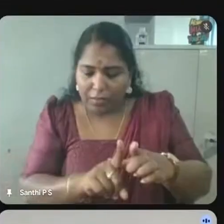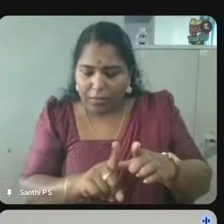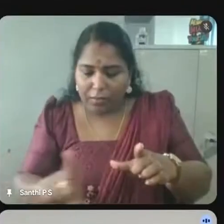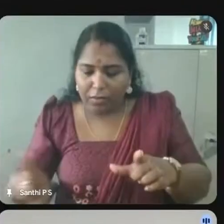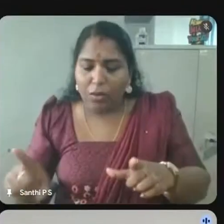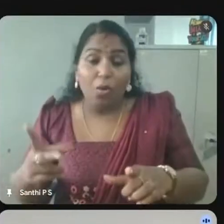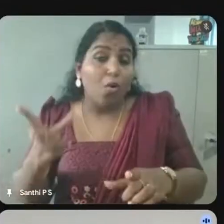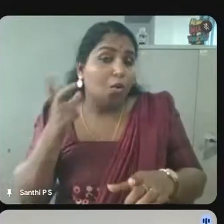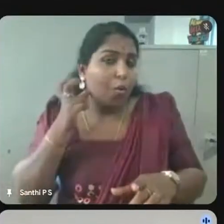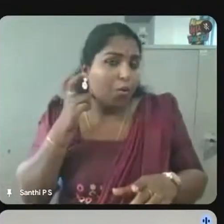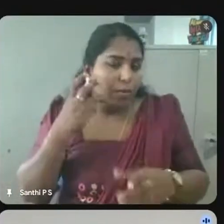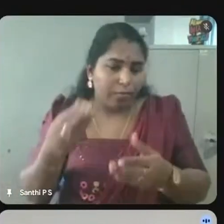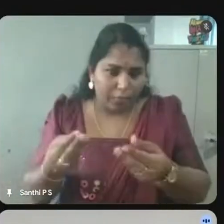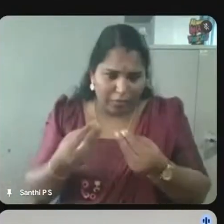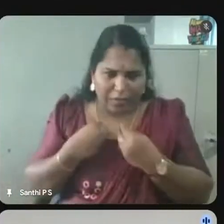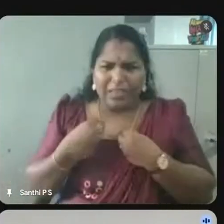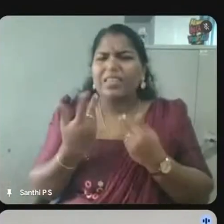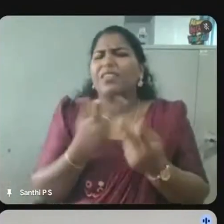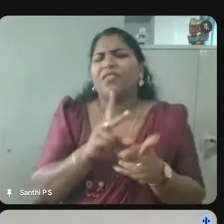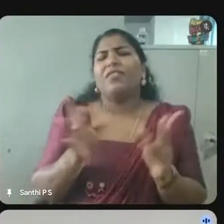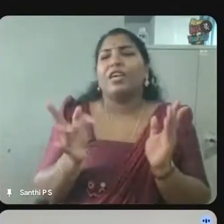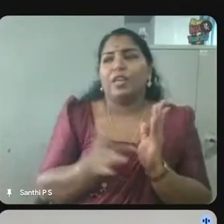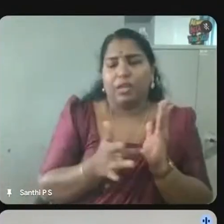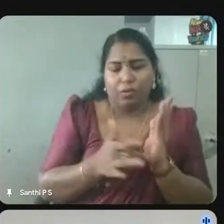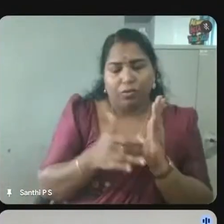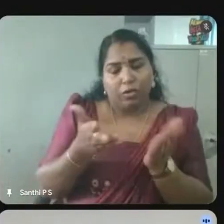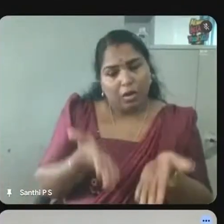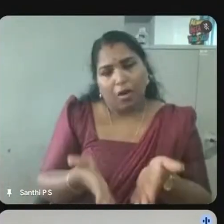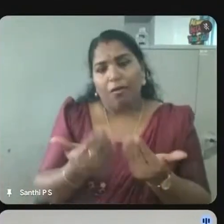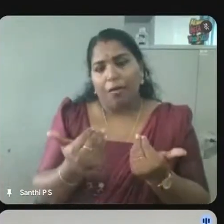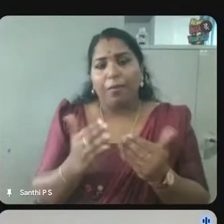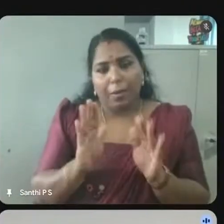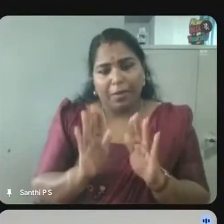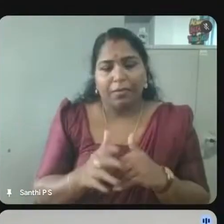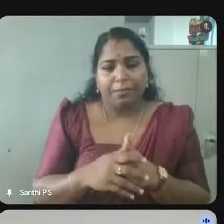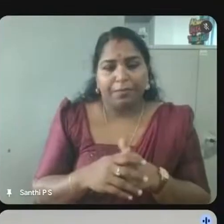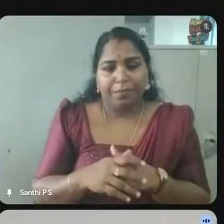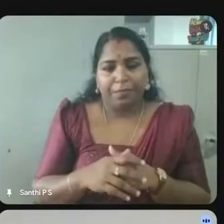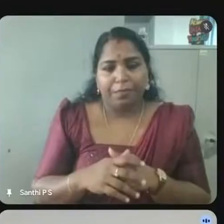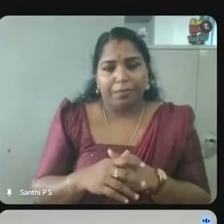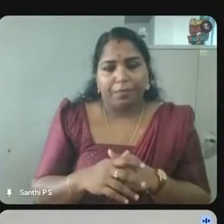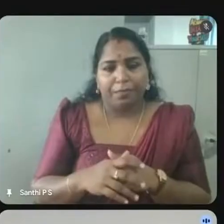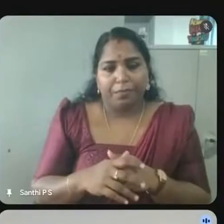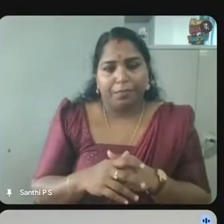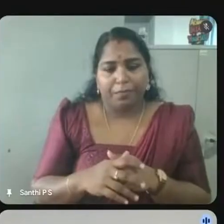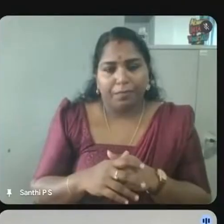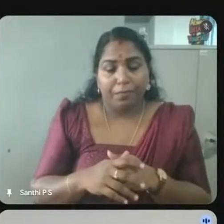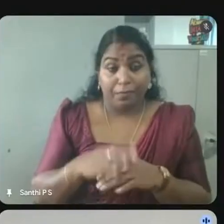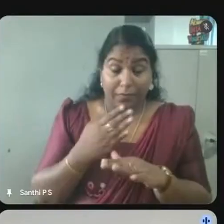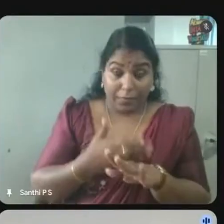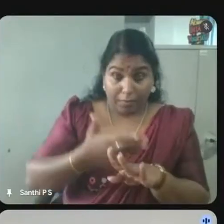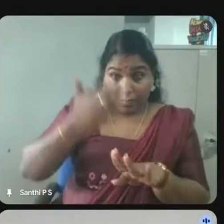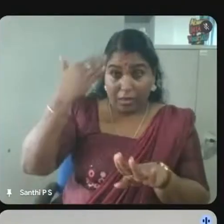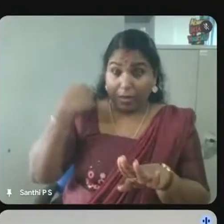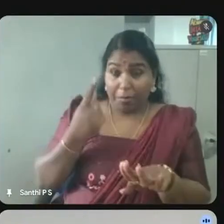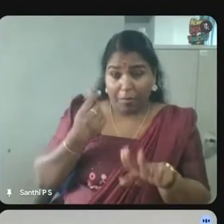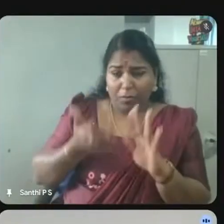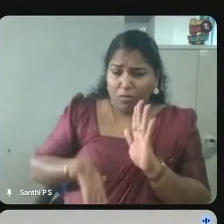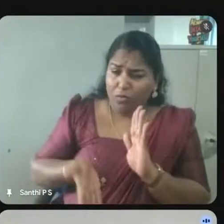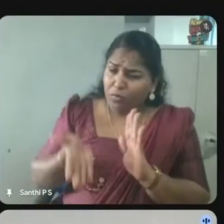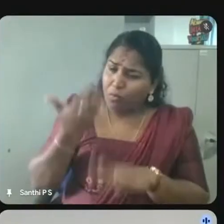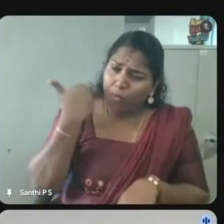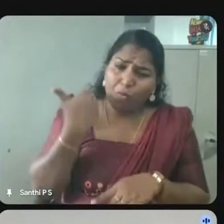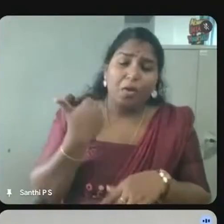തരത്തിലുള്ള ഇലക്ട്രോണിക് ഉപകരണങ്ങൾ ഒരുപാട് ഇപ്പൊ അവൈലബിൾ ആണ്. വളരെ റാമ്പന്റ് ആയിട്ട്. ഇപ്പൊ നമുക്ക് പണ്ടൊക്കെ ഭയങ്കര വില കൂടുതലായിരുന്നു. ഇപ്പൊ